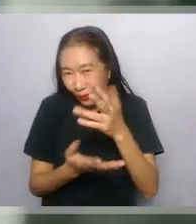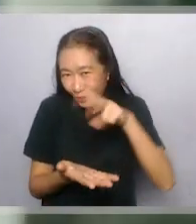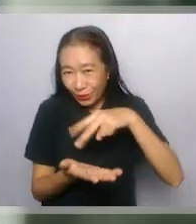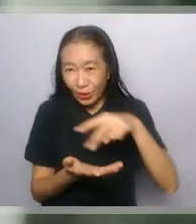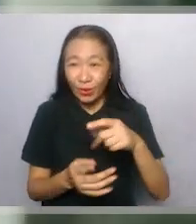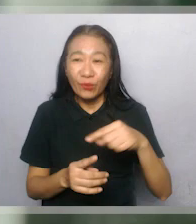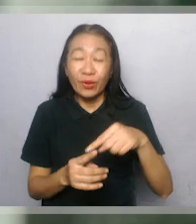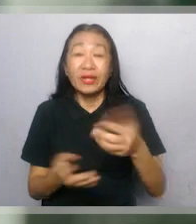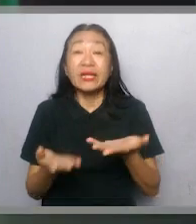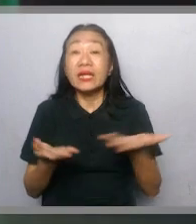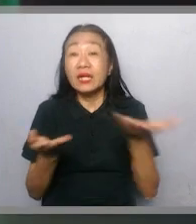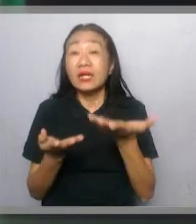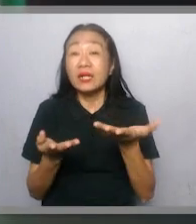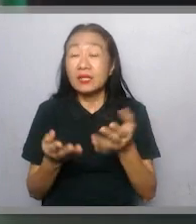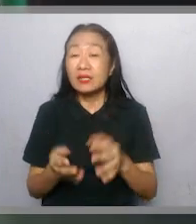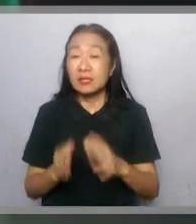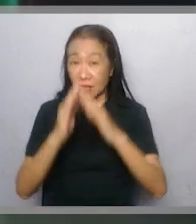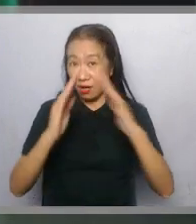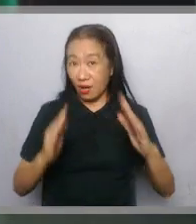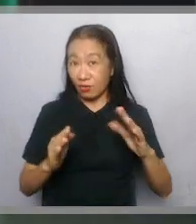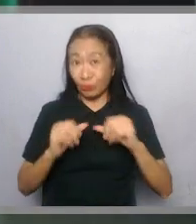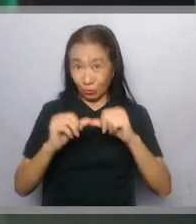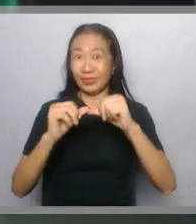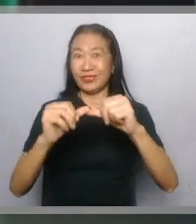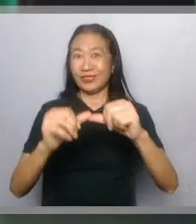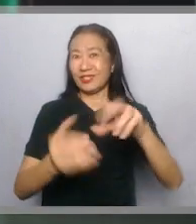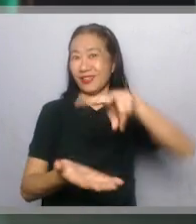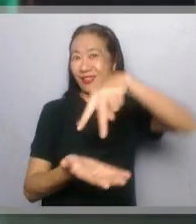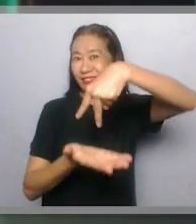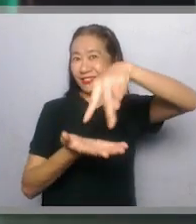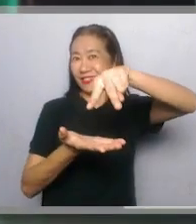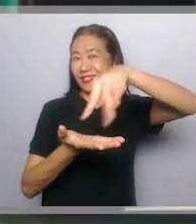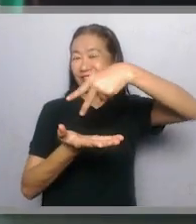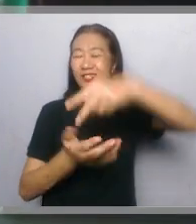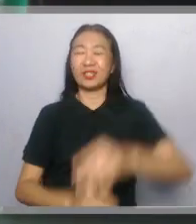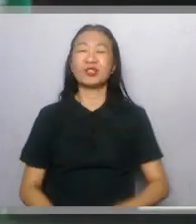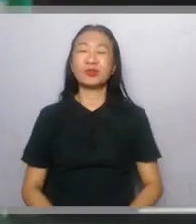niya. Pag kayong dito sa bahay, sayaw siya ng sayaw.